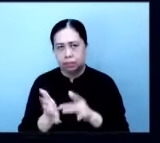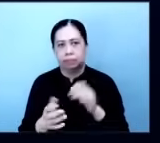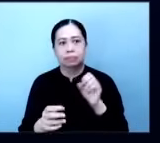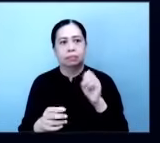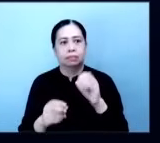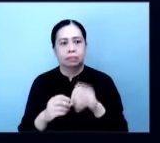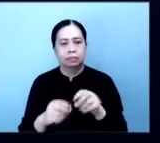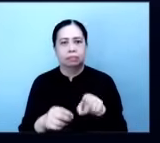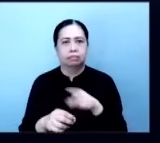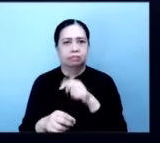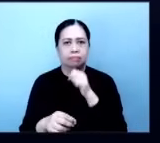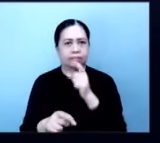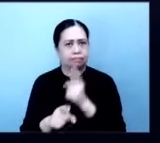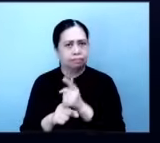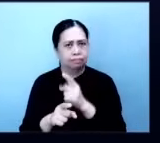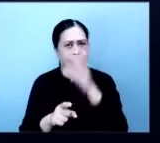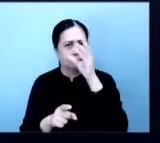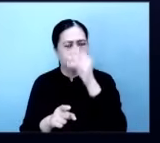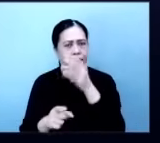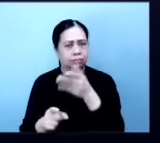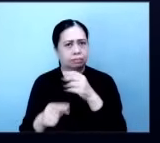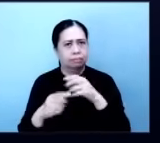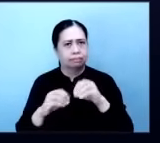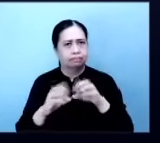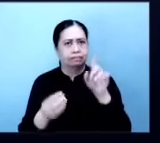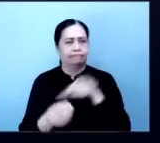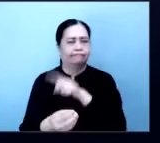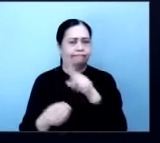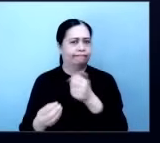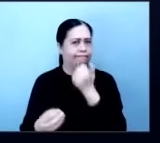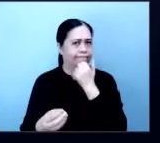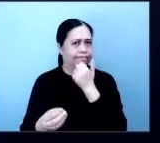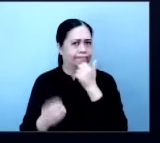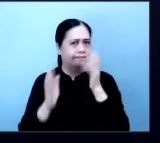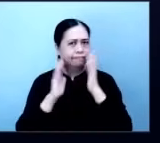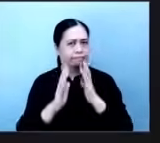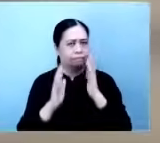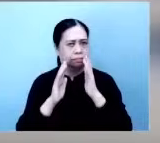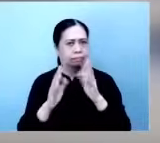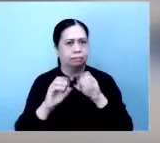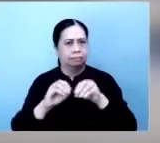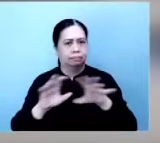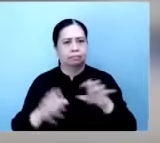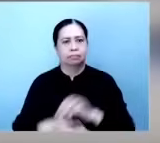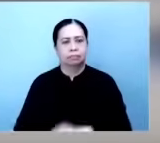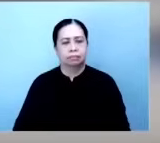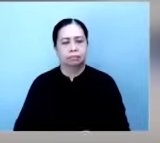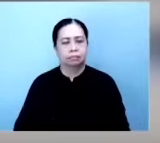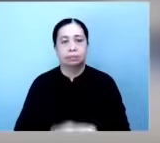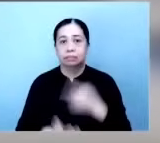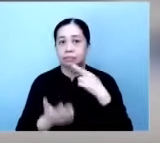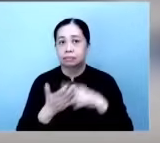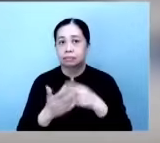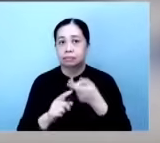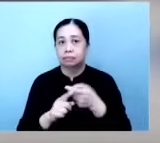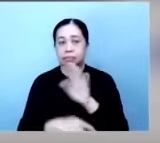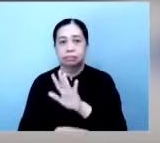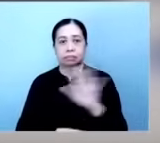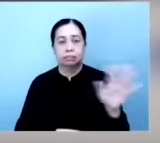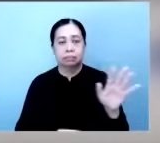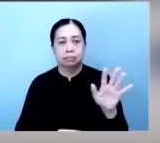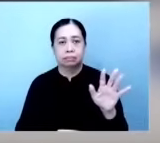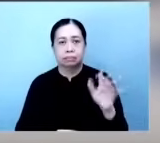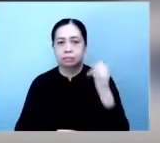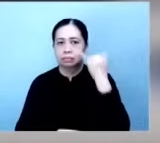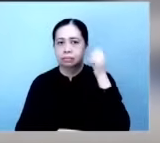raw deserve ng lalaking pharmacist ang nangyaring pamamahiya sa social media. Nagbabalita mula sa frontline, John